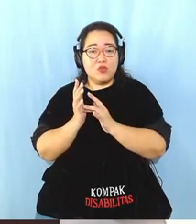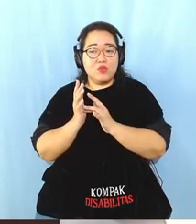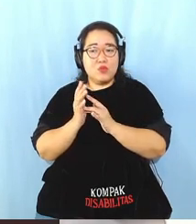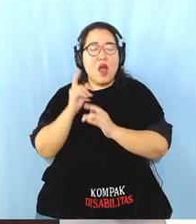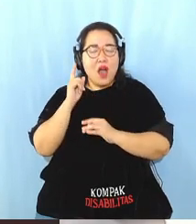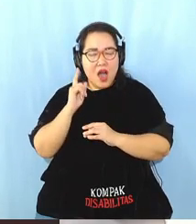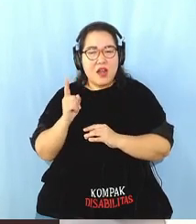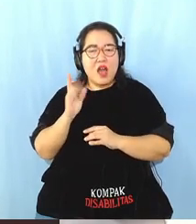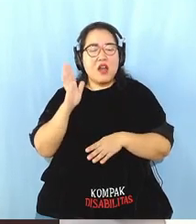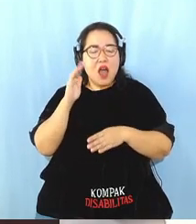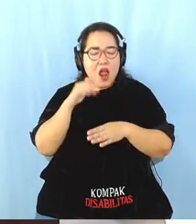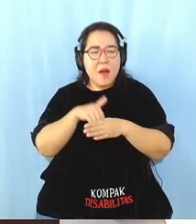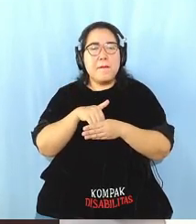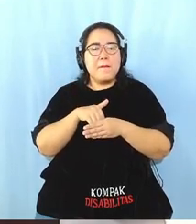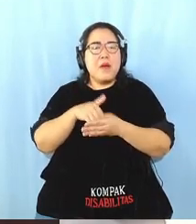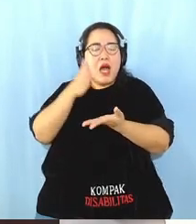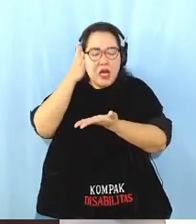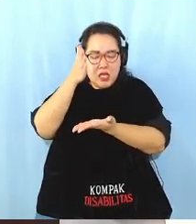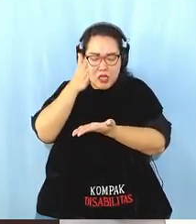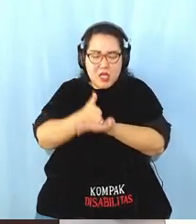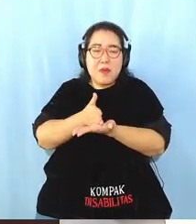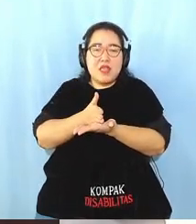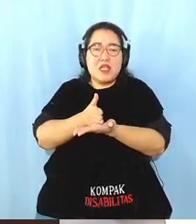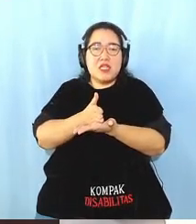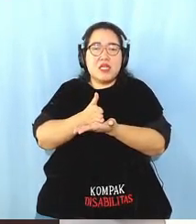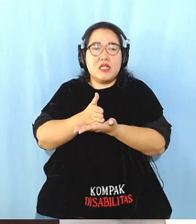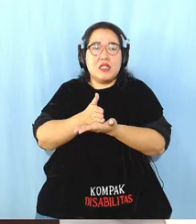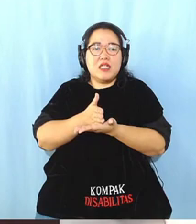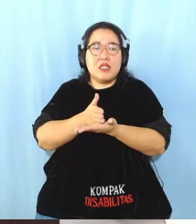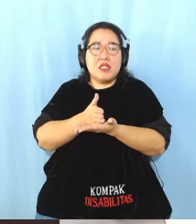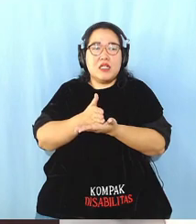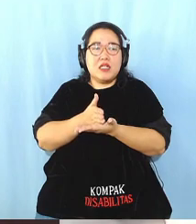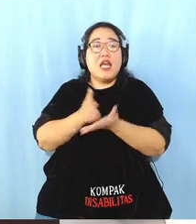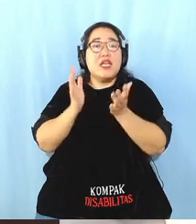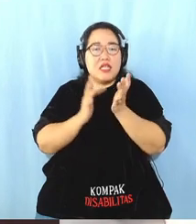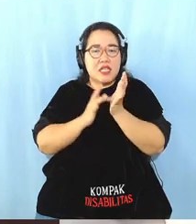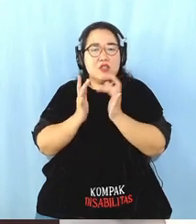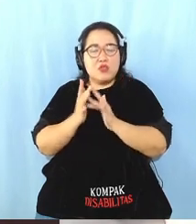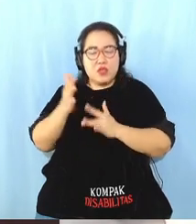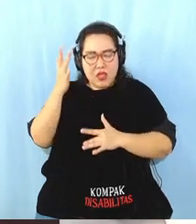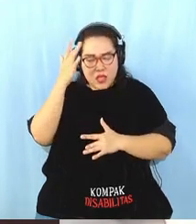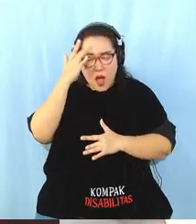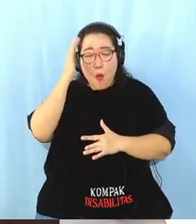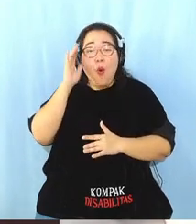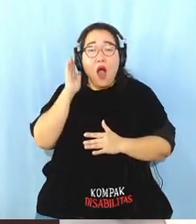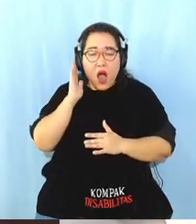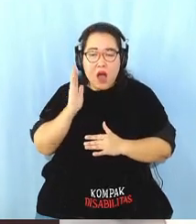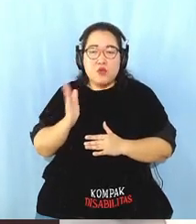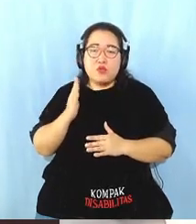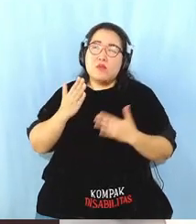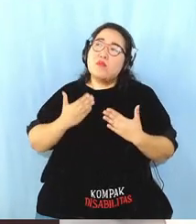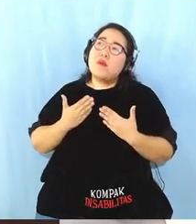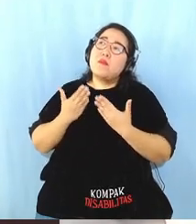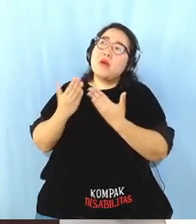artian keterbatasan yang sangat dalam, di situ dia tahu kepada siapa dia menyerahkan hidupnya.